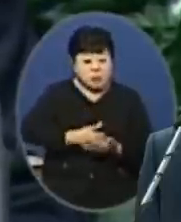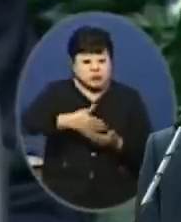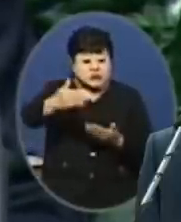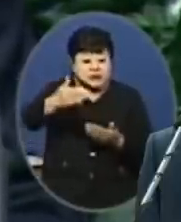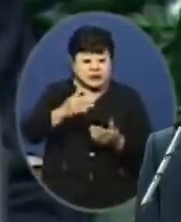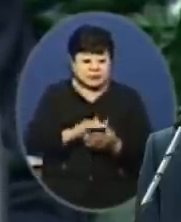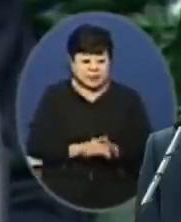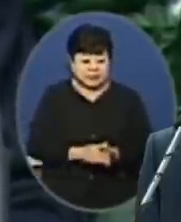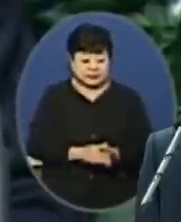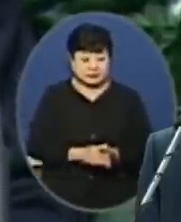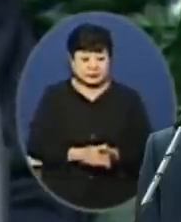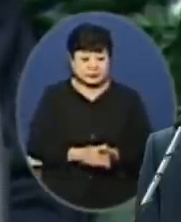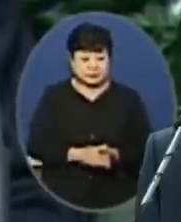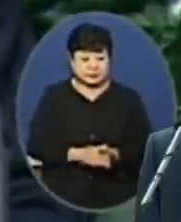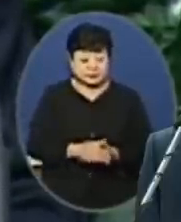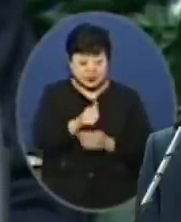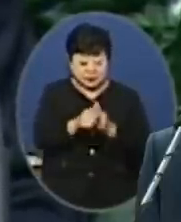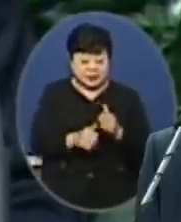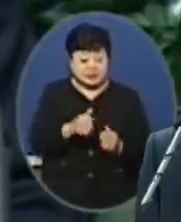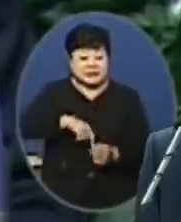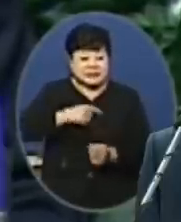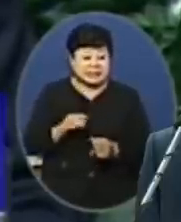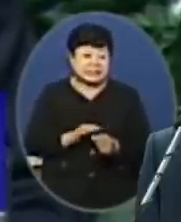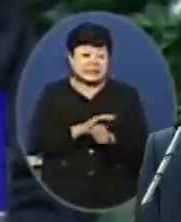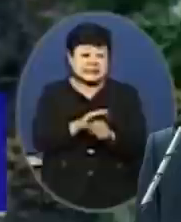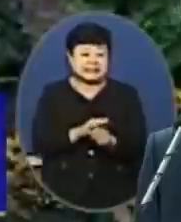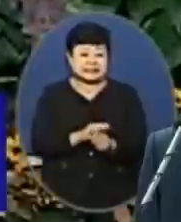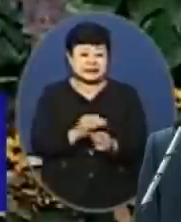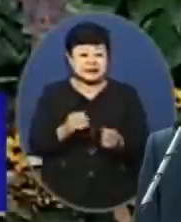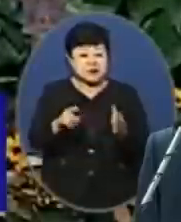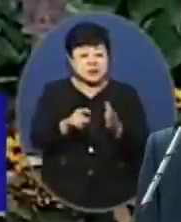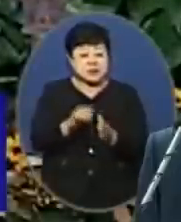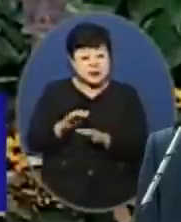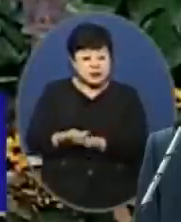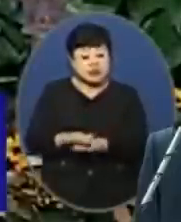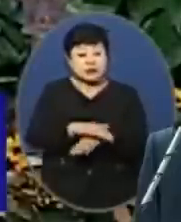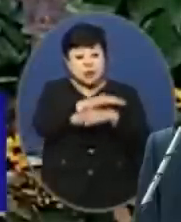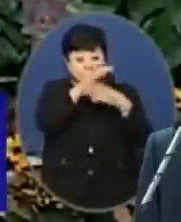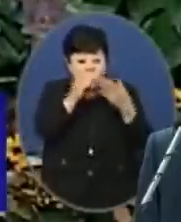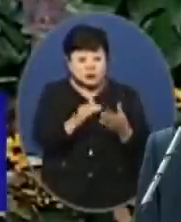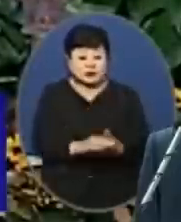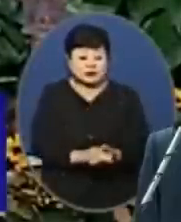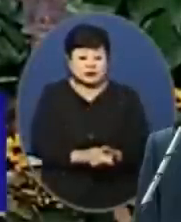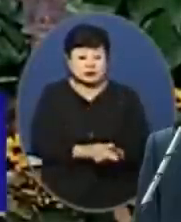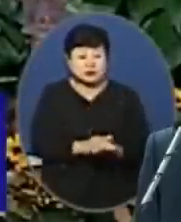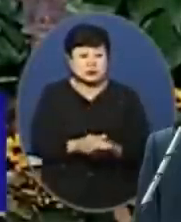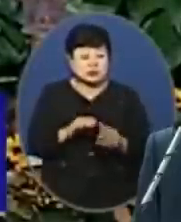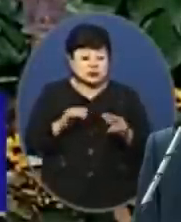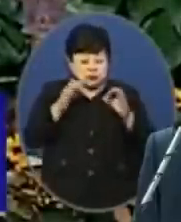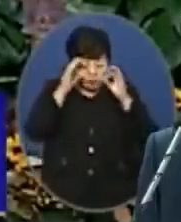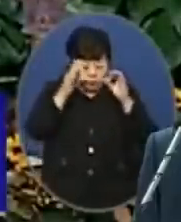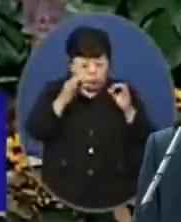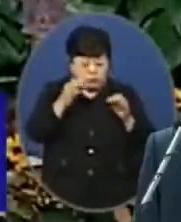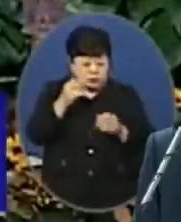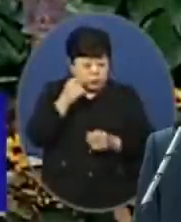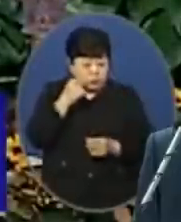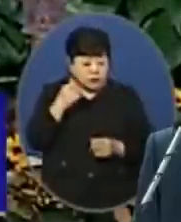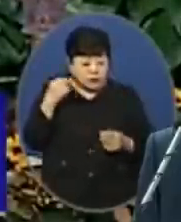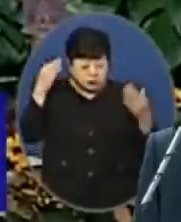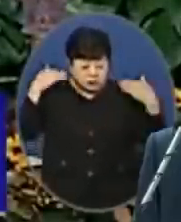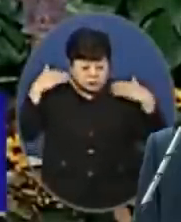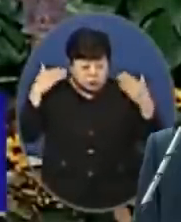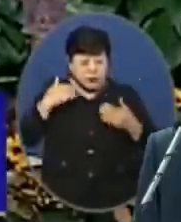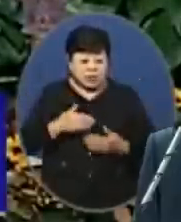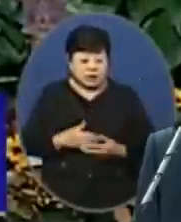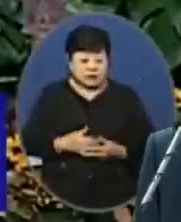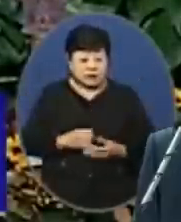물리치십시오. 하나님이 자기를 사랑하는 자들을 위하여 예비하신 모든 것은 우리 현재 눈으로는 보지 못하고 귀로는 듣지